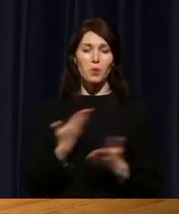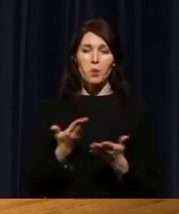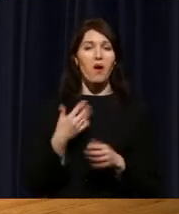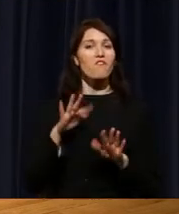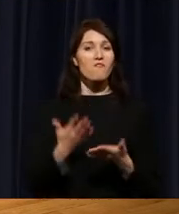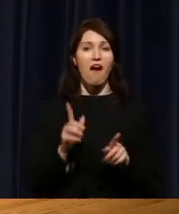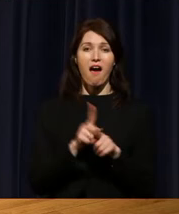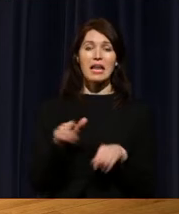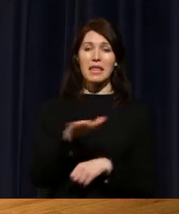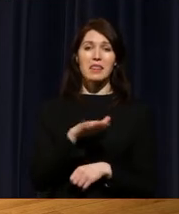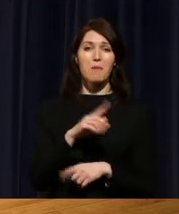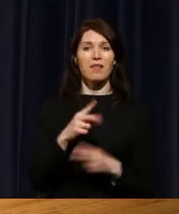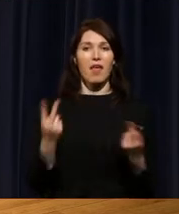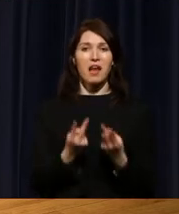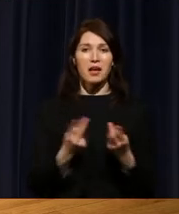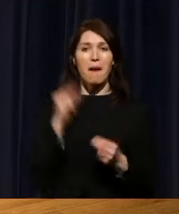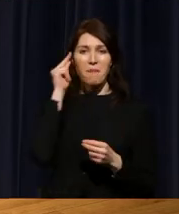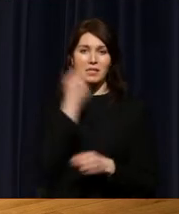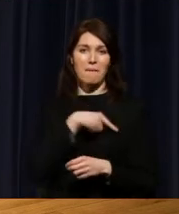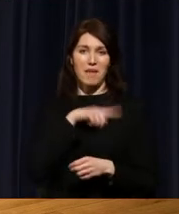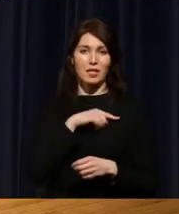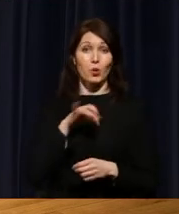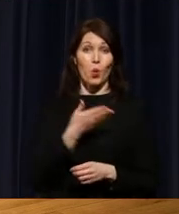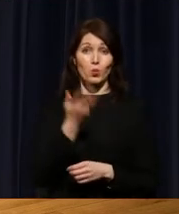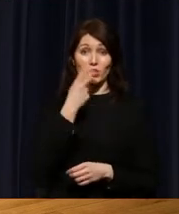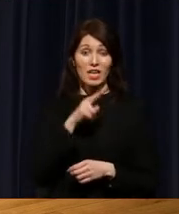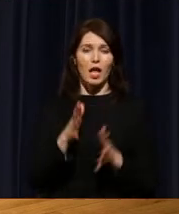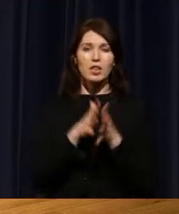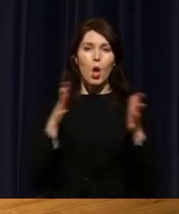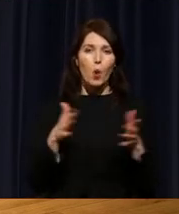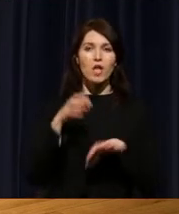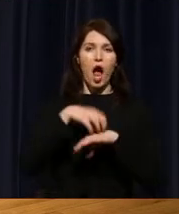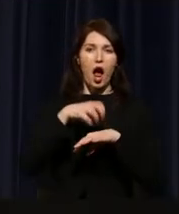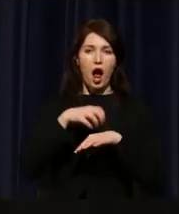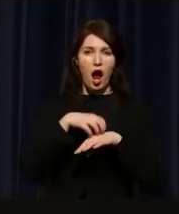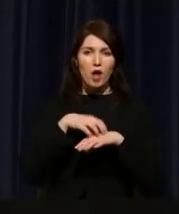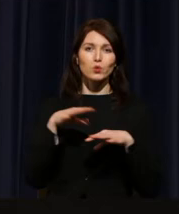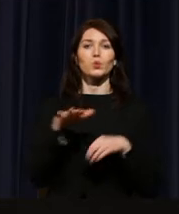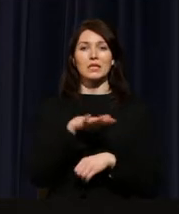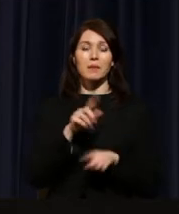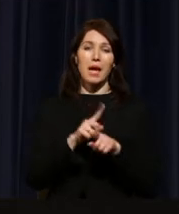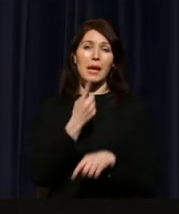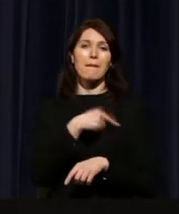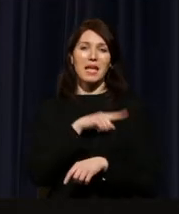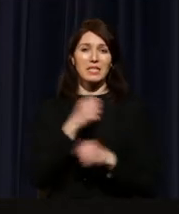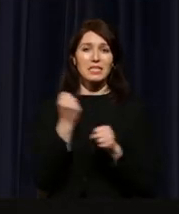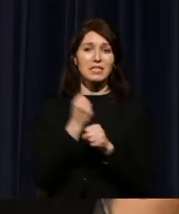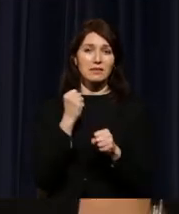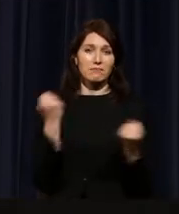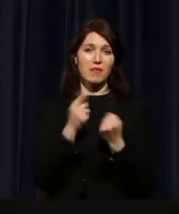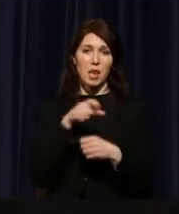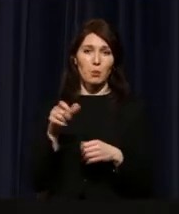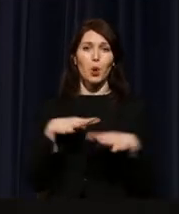to, ka ģimenē ir tā tradīcija mācīties medicīnu, jo jūs redzēsiet, ka daudzās ārstu, bet arī mediķu ģimenēs, nu, tas